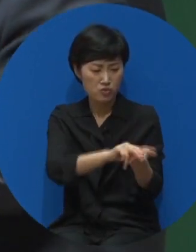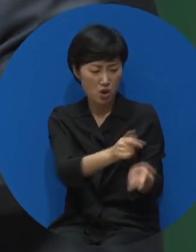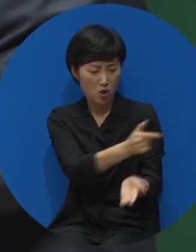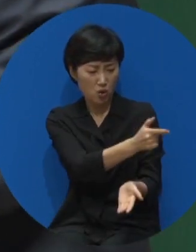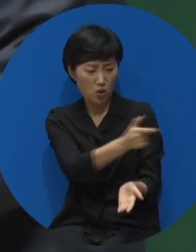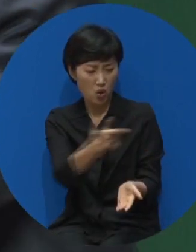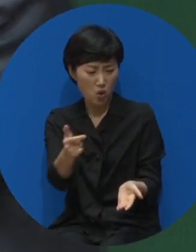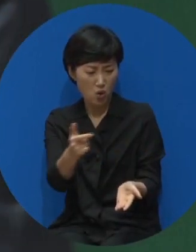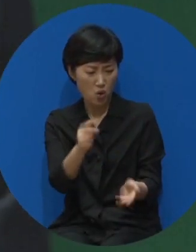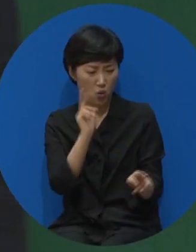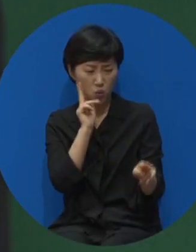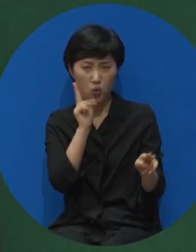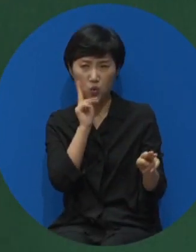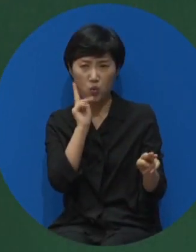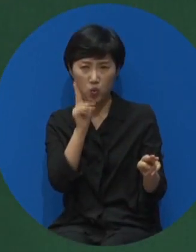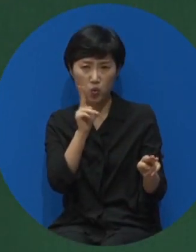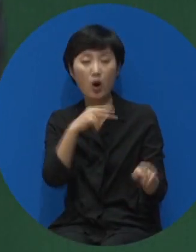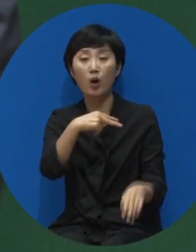해답이 임마누엘.